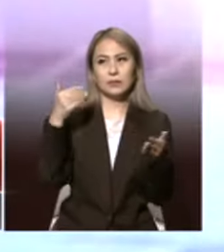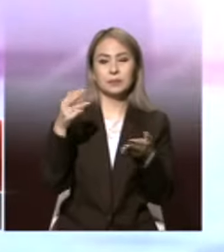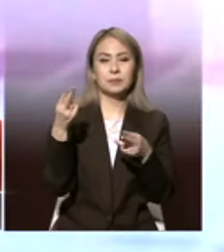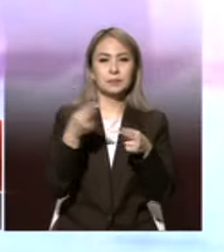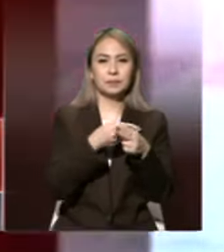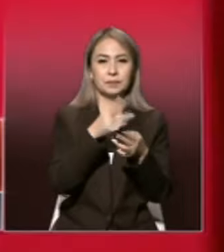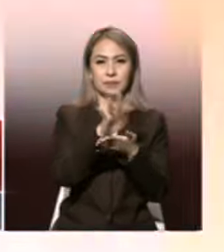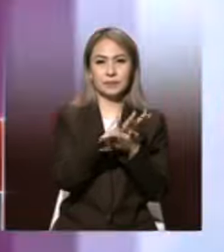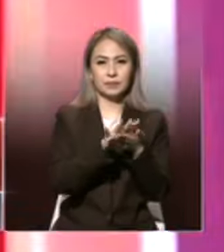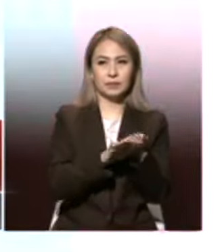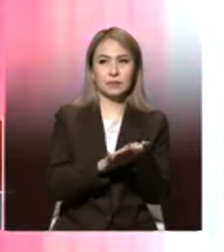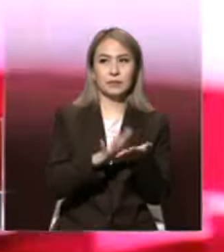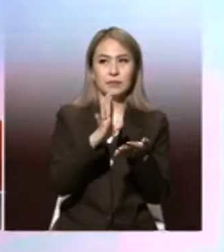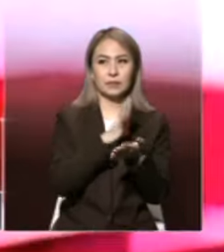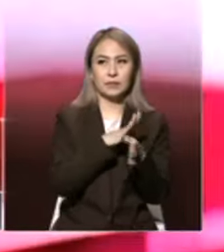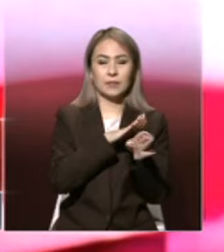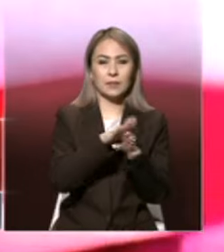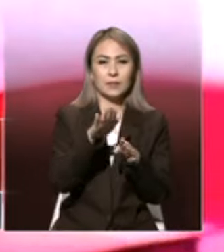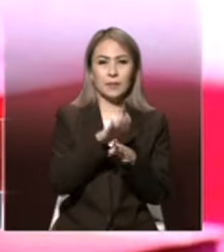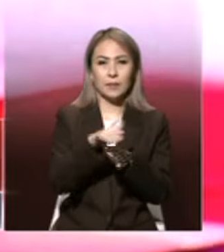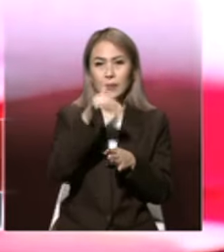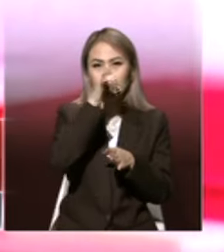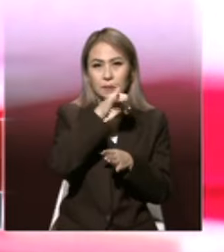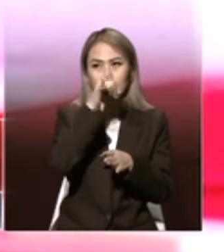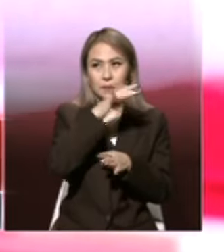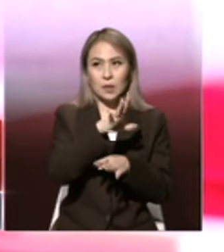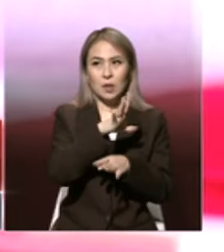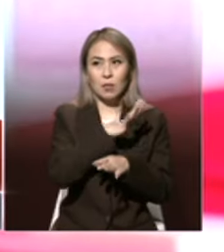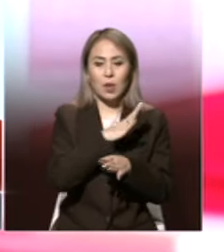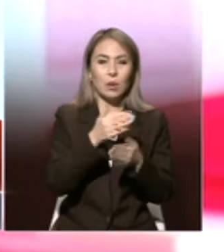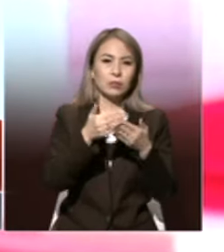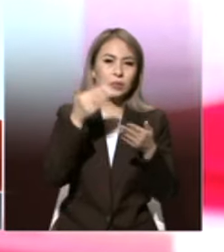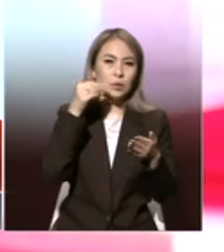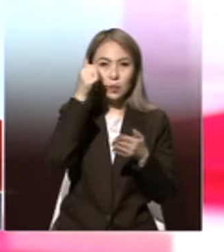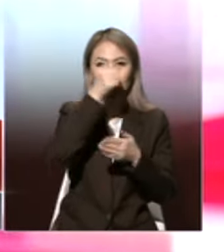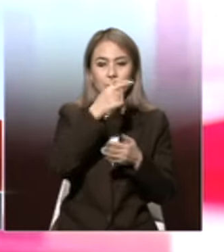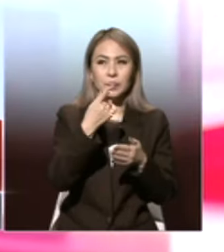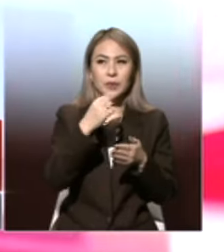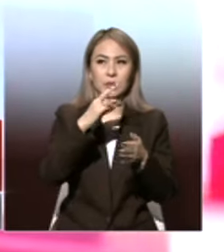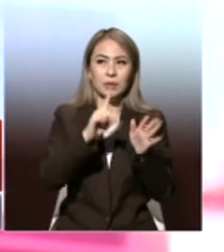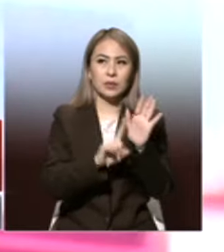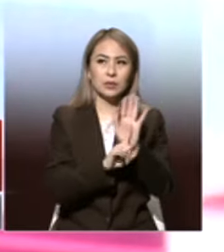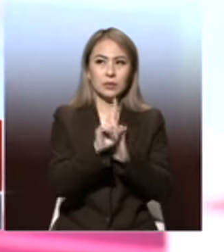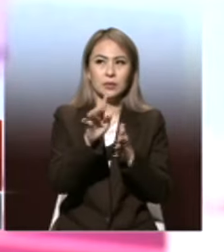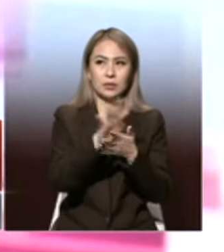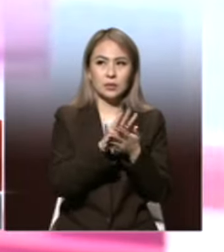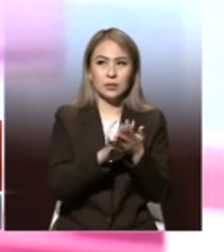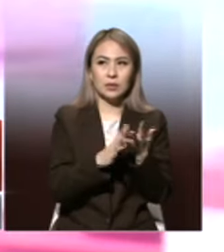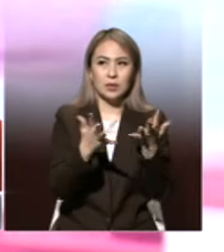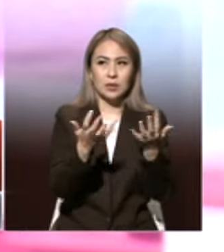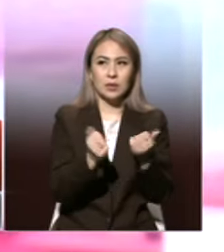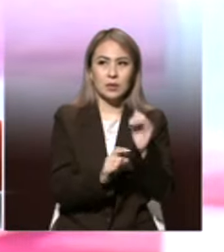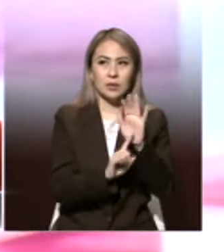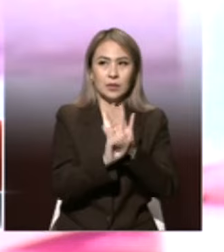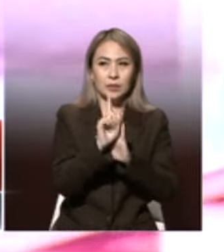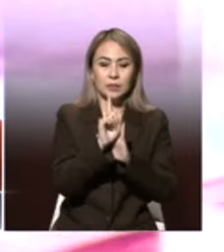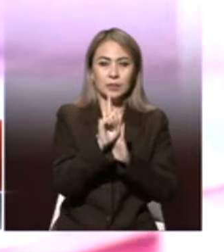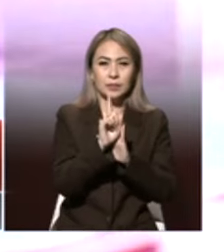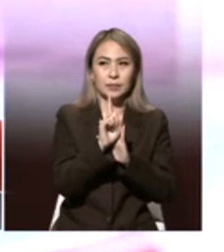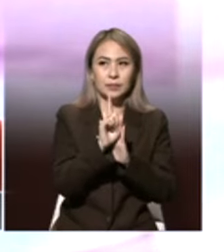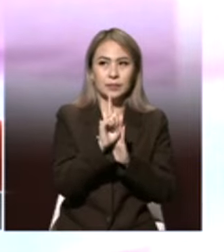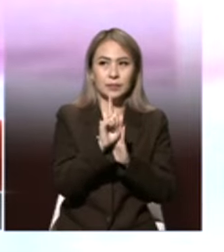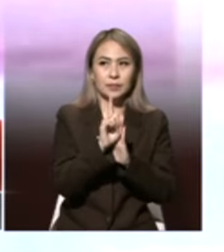арызсыз іс қозғауды жүзеге асыра алмай келдік, иә? Өткен жылы 1-ші шілдеден бастап, қазір біз арызсыз іс қозғауды бастағаннан